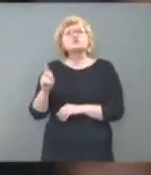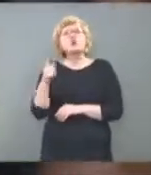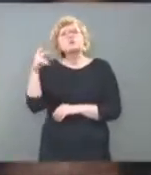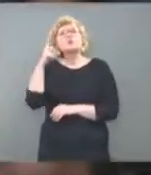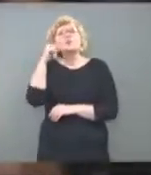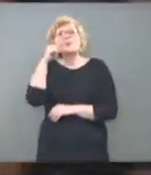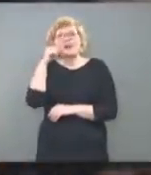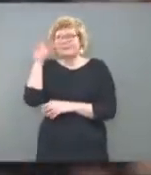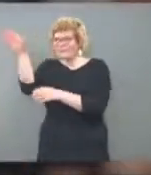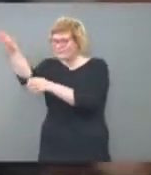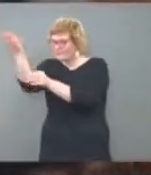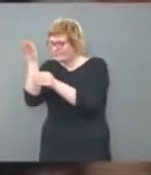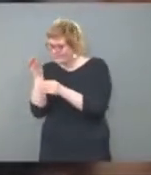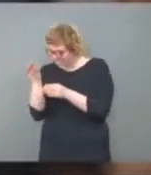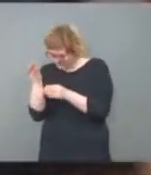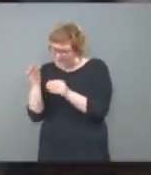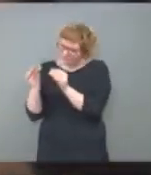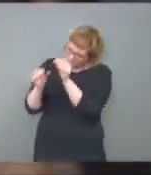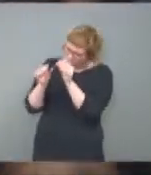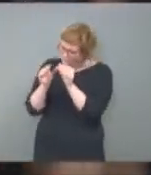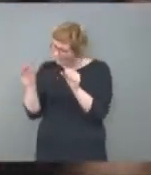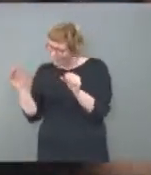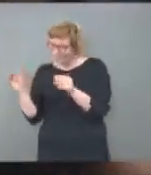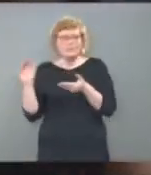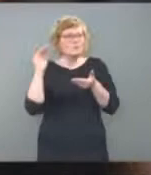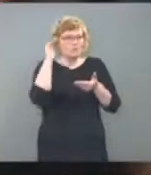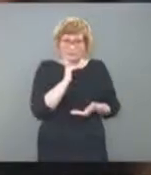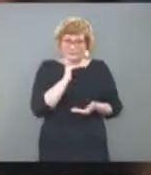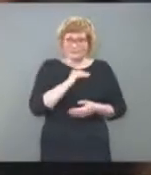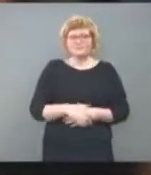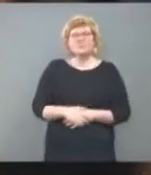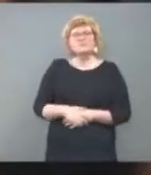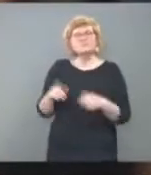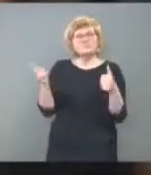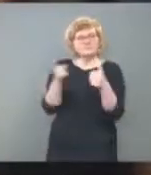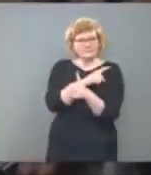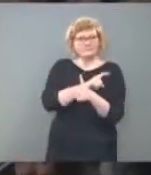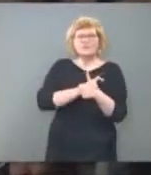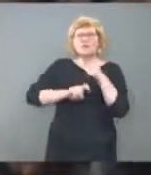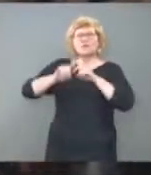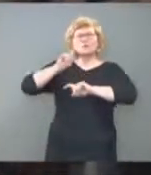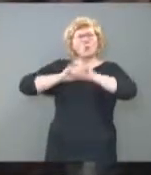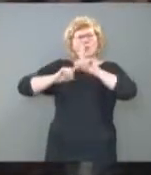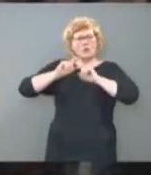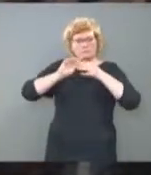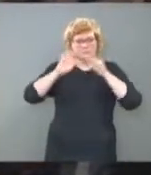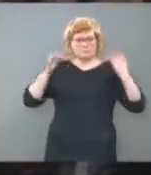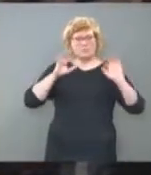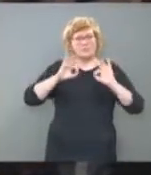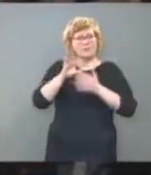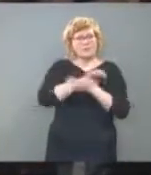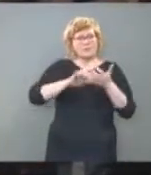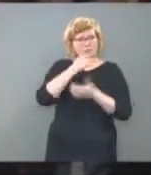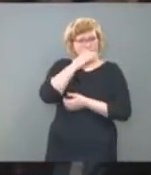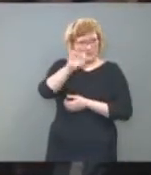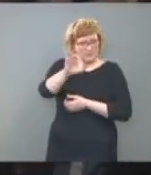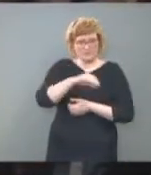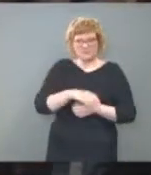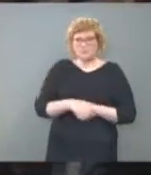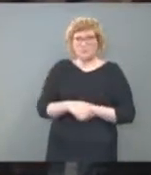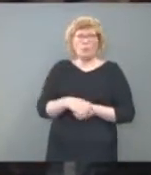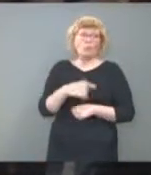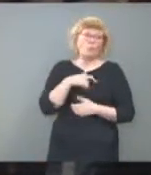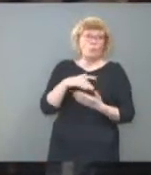bon, 5 bouquins. L'histoire de la Révolution française. Mes amis, je ne sais pas quel effet lui ont fait mes